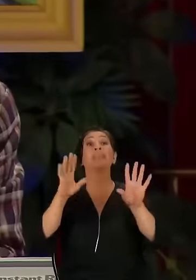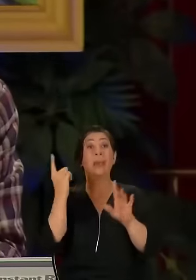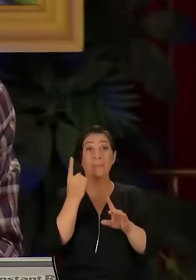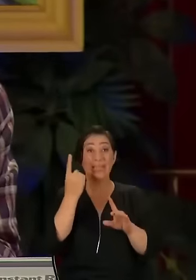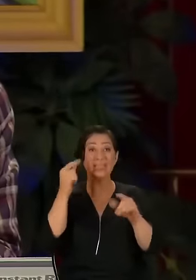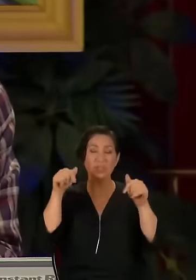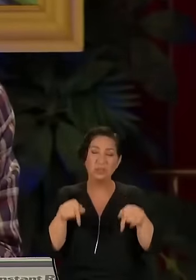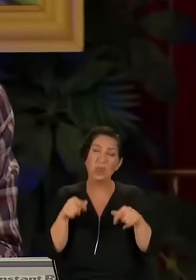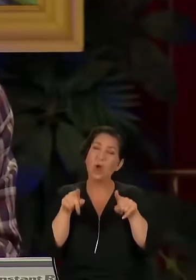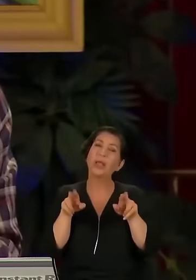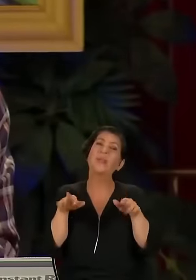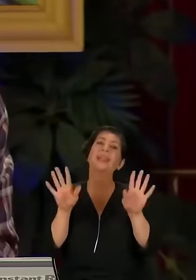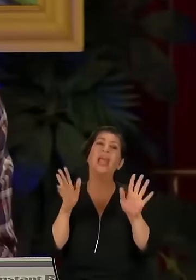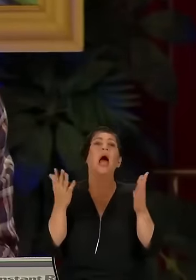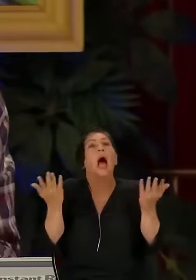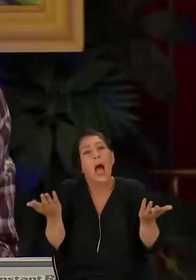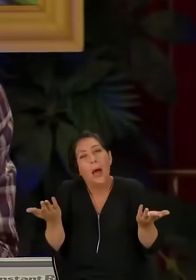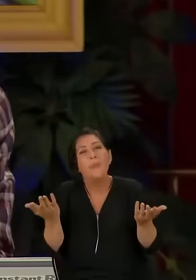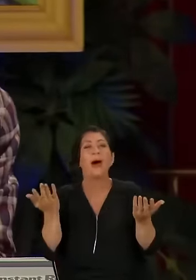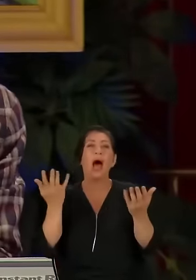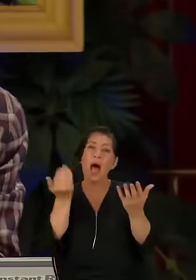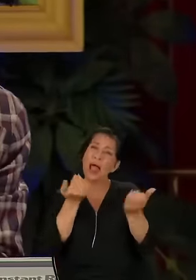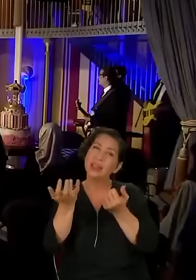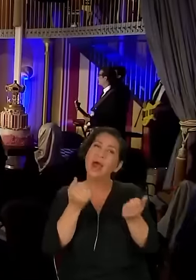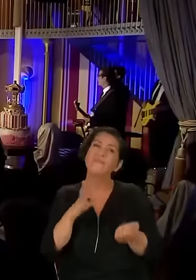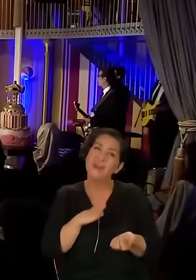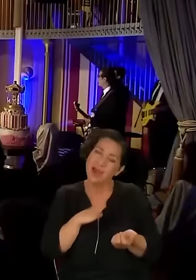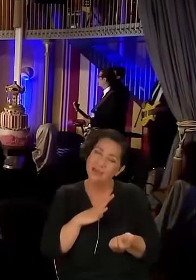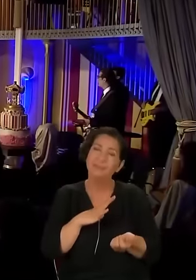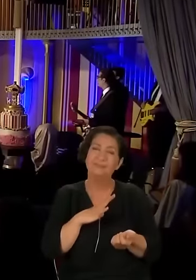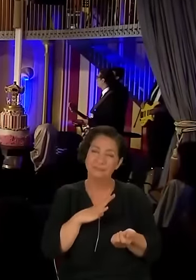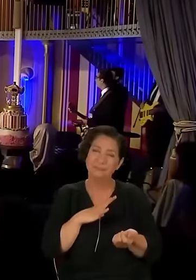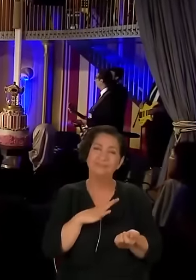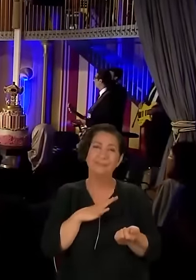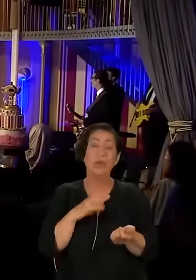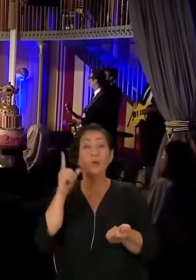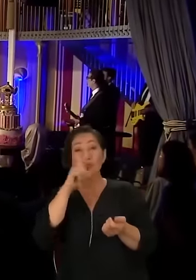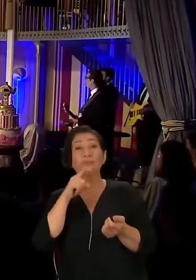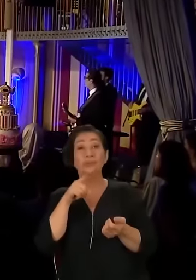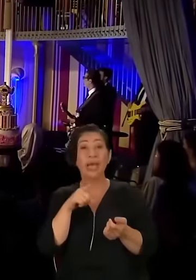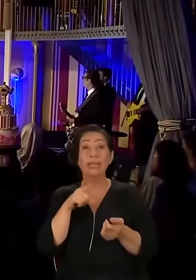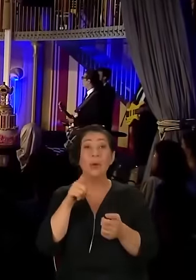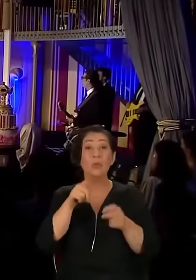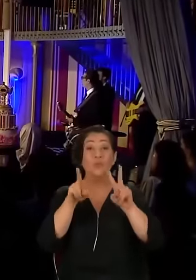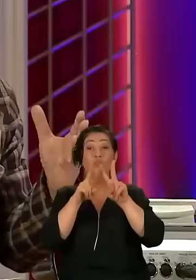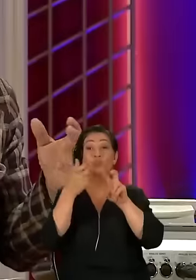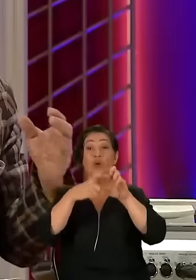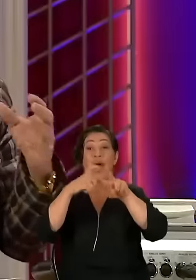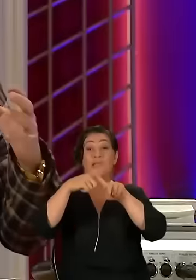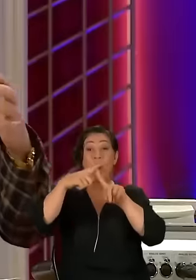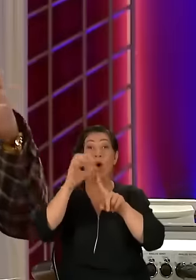olmazlarımızdan biriydi. Şimdi artık öyle değil. Ama yine de alanlar var. Alanlar var. Dolayısıyla bu Murat